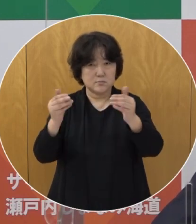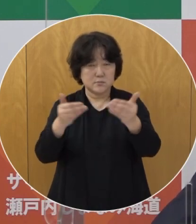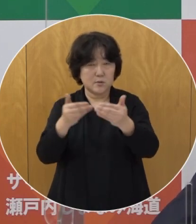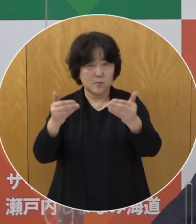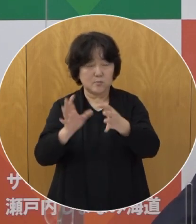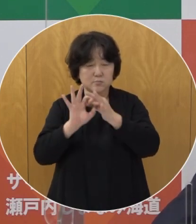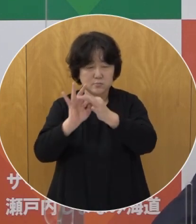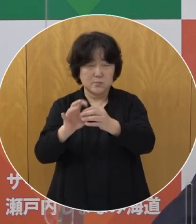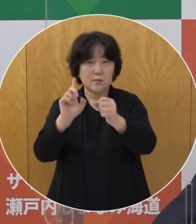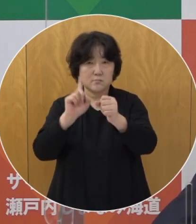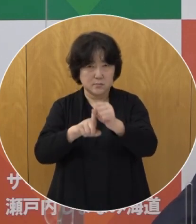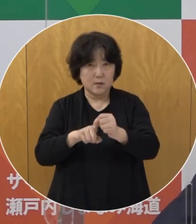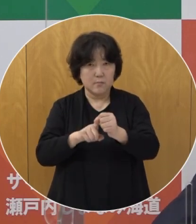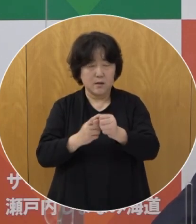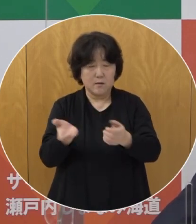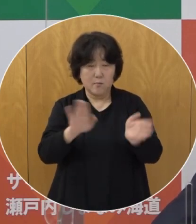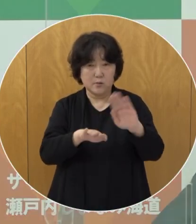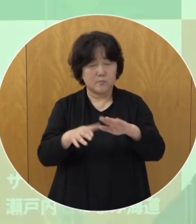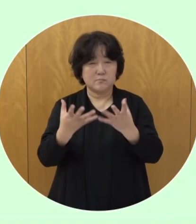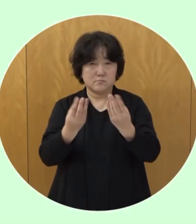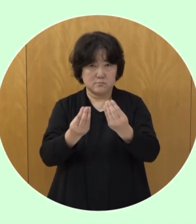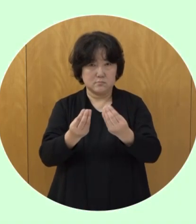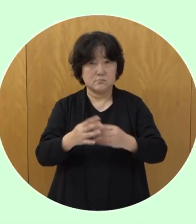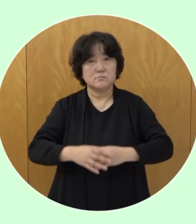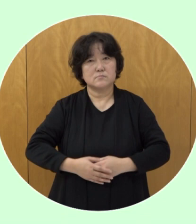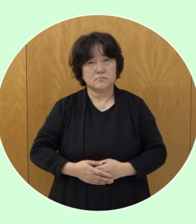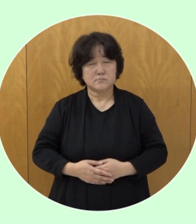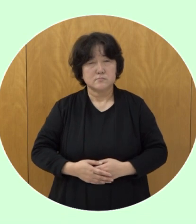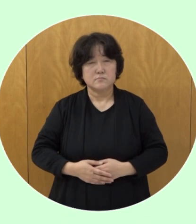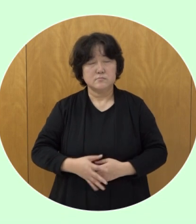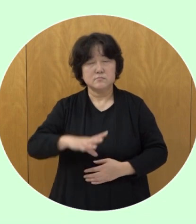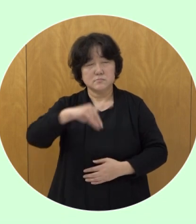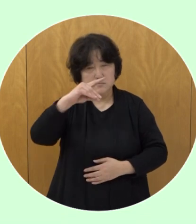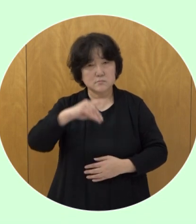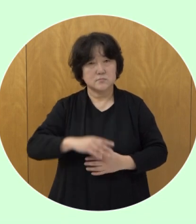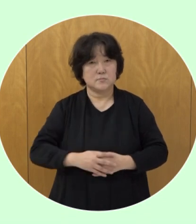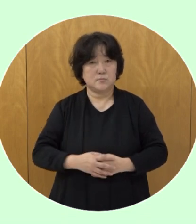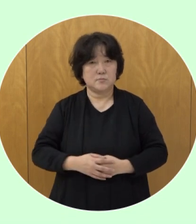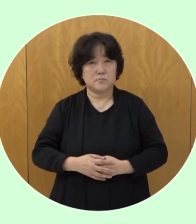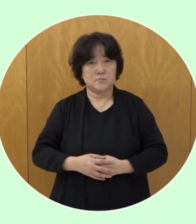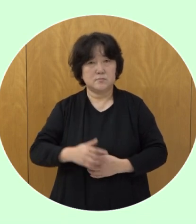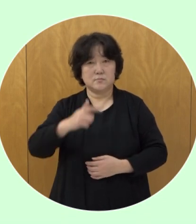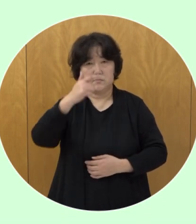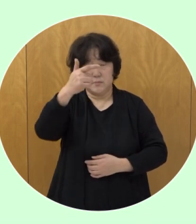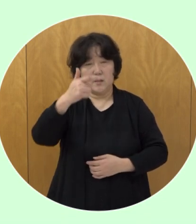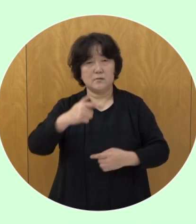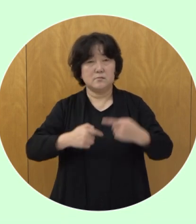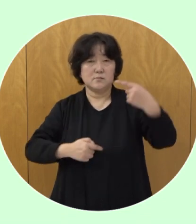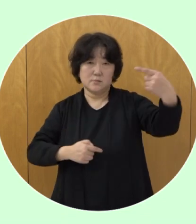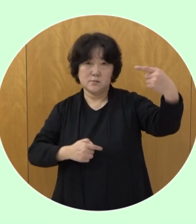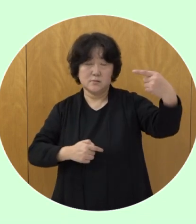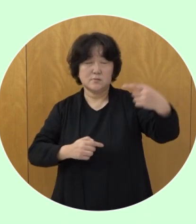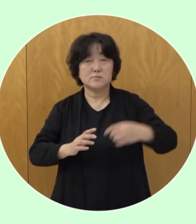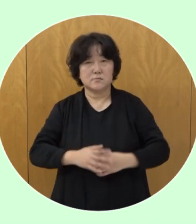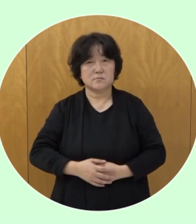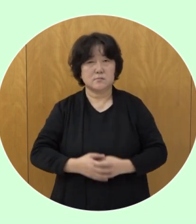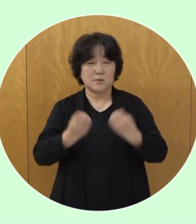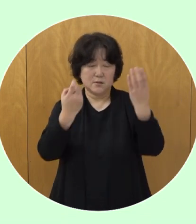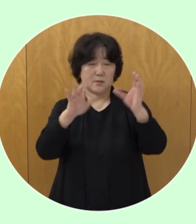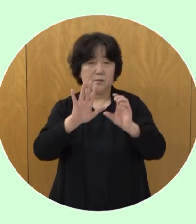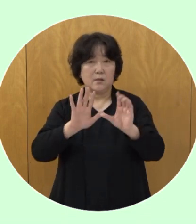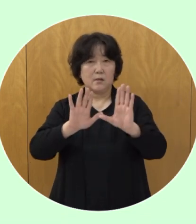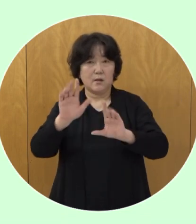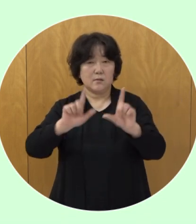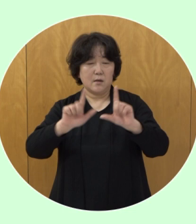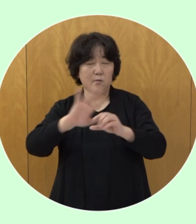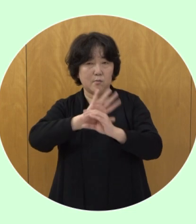た予算を盛り込んだところでございます。まず大項目の一つ目でありますけれども、新型コロナウイルス感